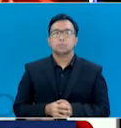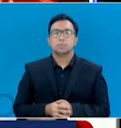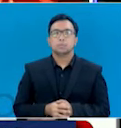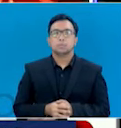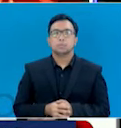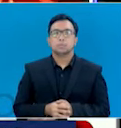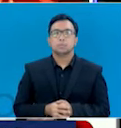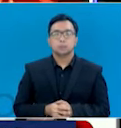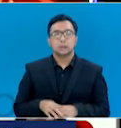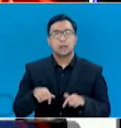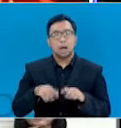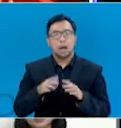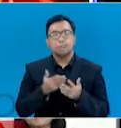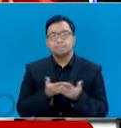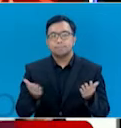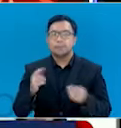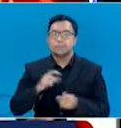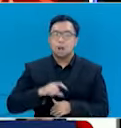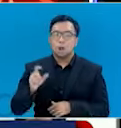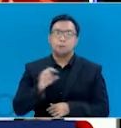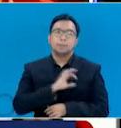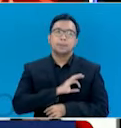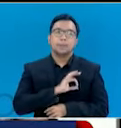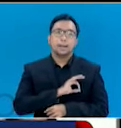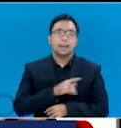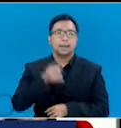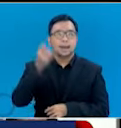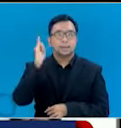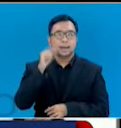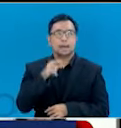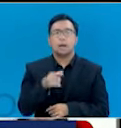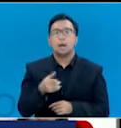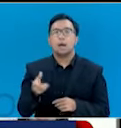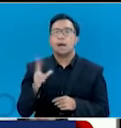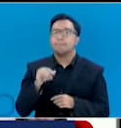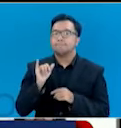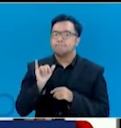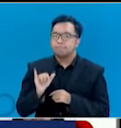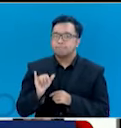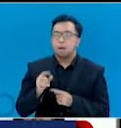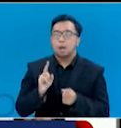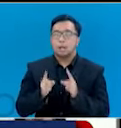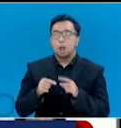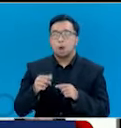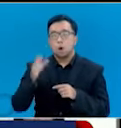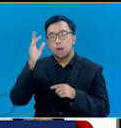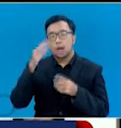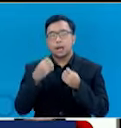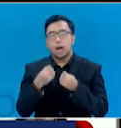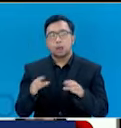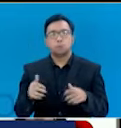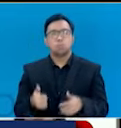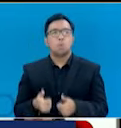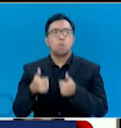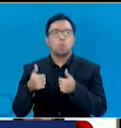kami persilakan kepada calon presiden nomor 3 Bapak Ganjar Pranowo untuk menanggapi. Inilah hebatnya kalau coverage internetnya bagus Pak, jejak